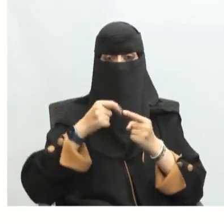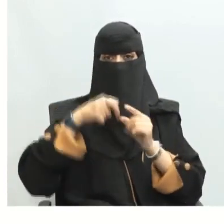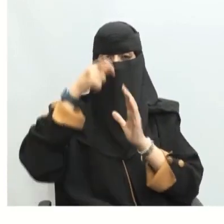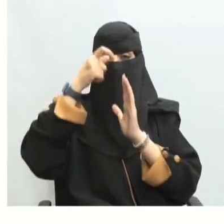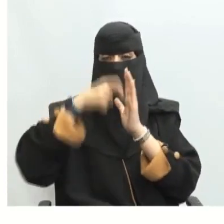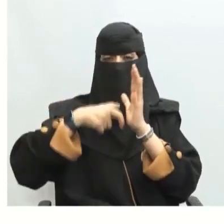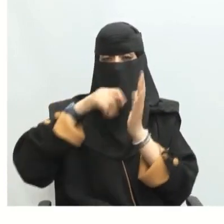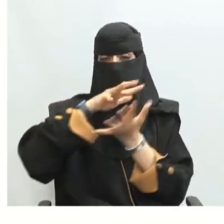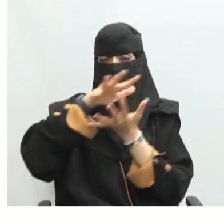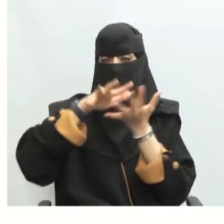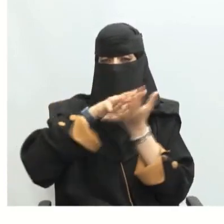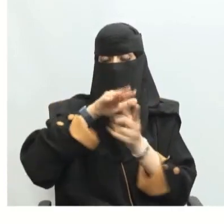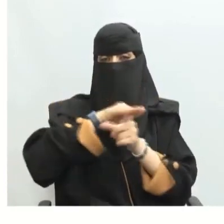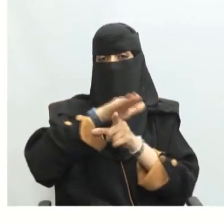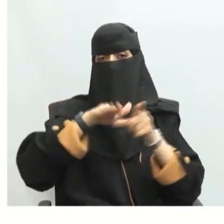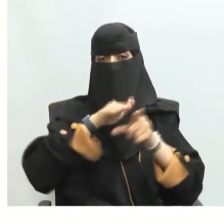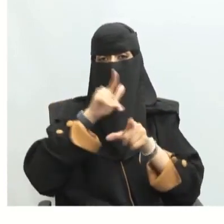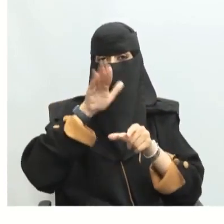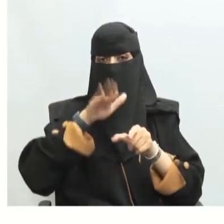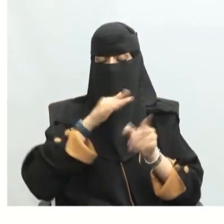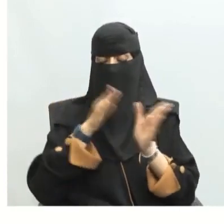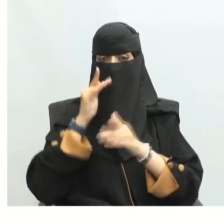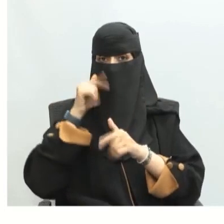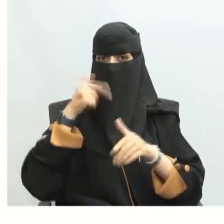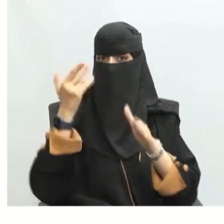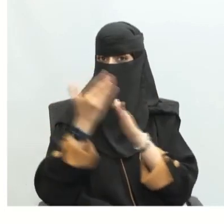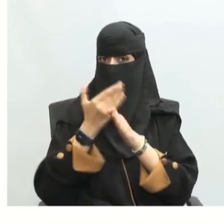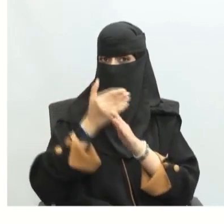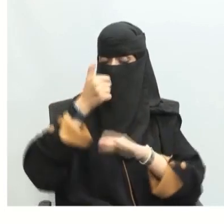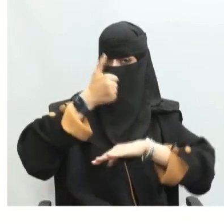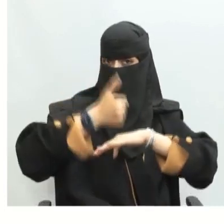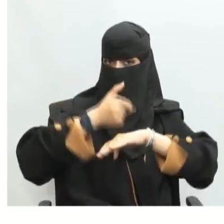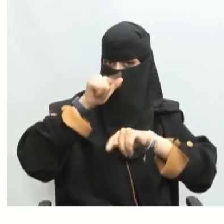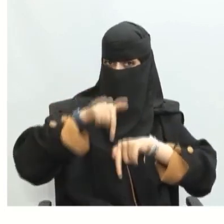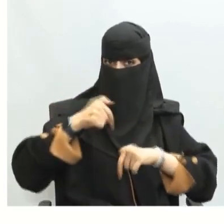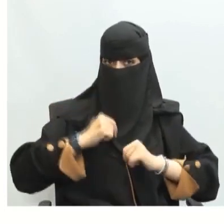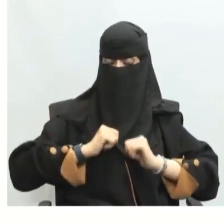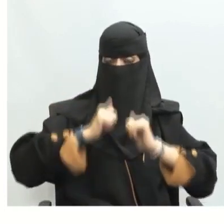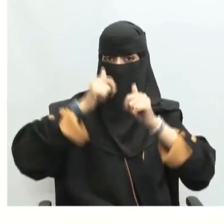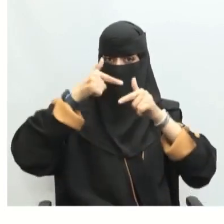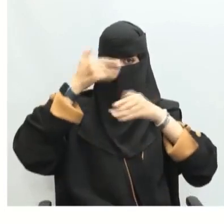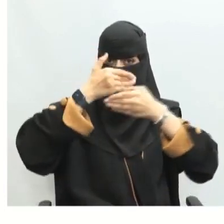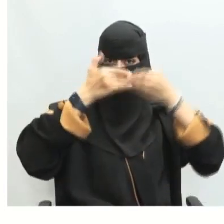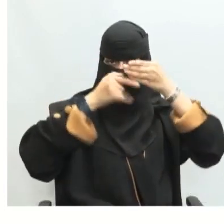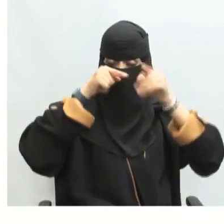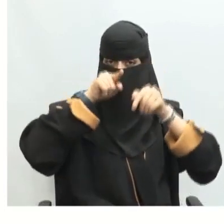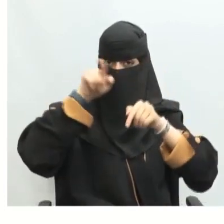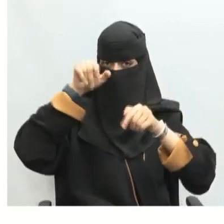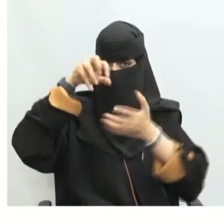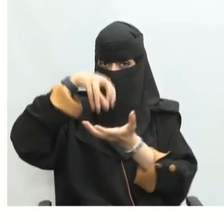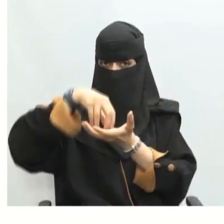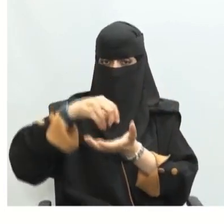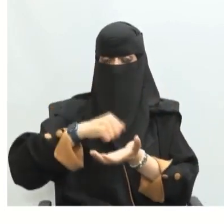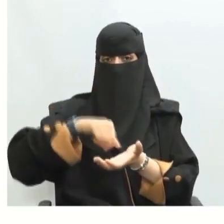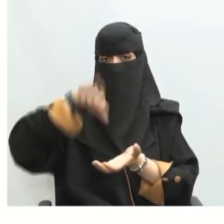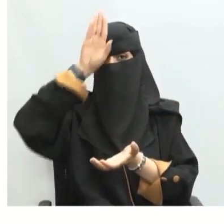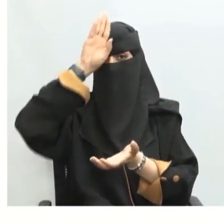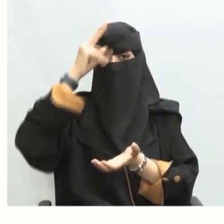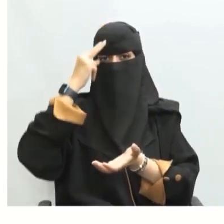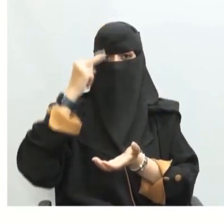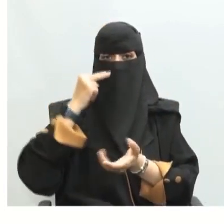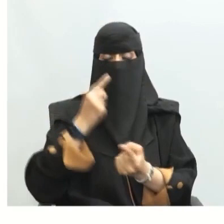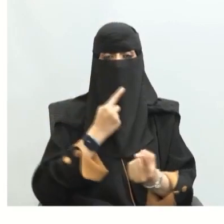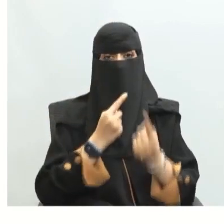القضايا الوطنيه اذا السبب الرئيسي الذي انشئ من اجله مركز الملك عبد العزيز